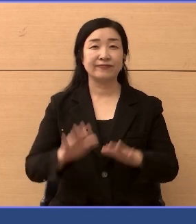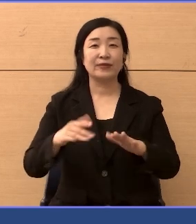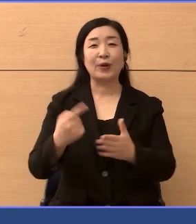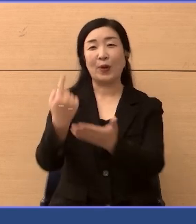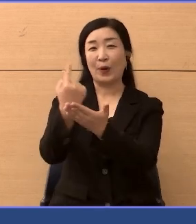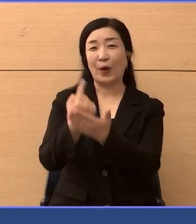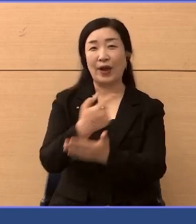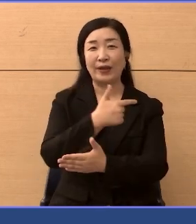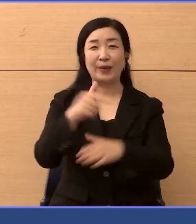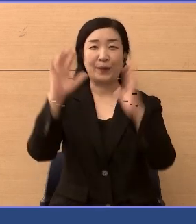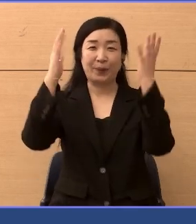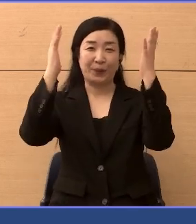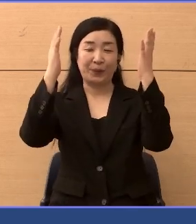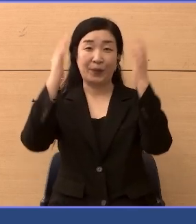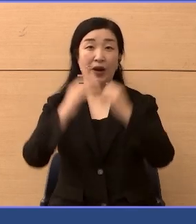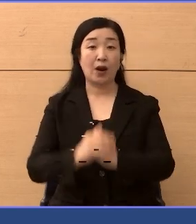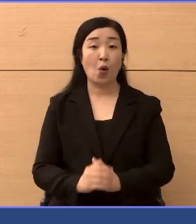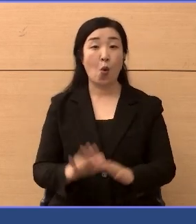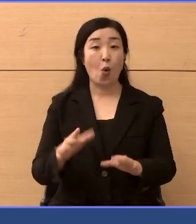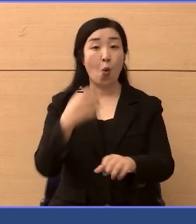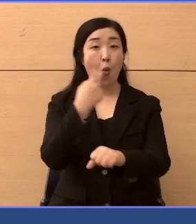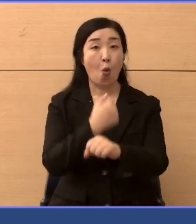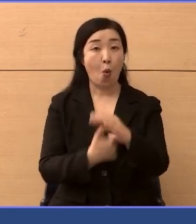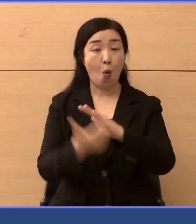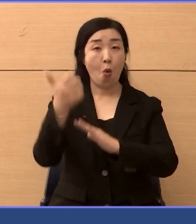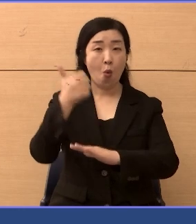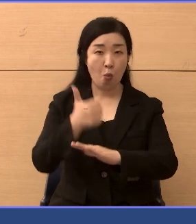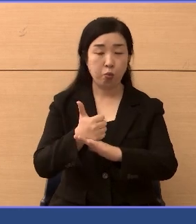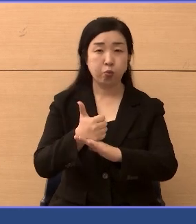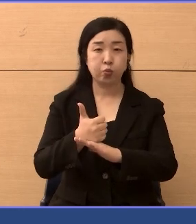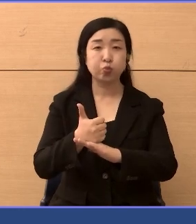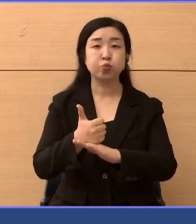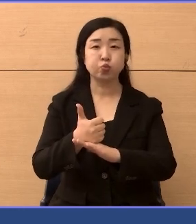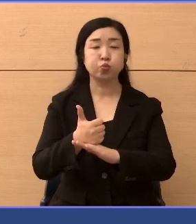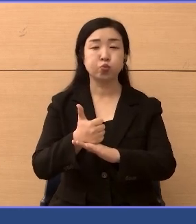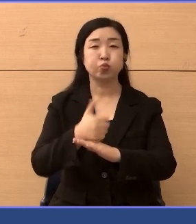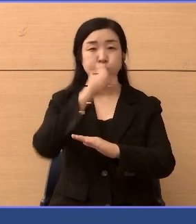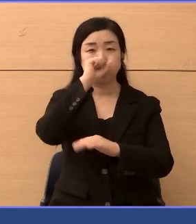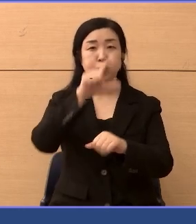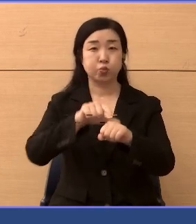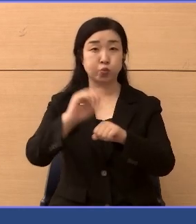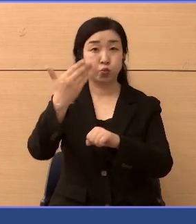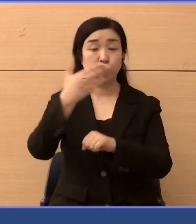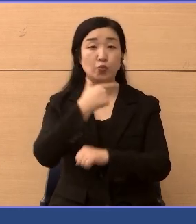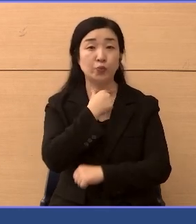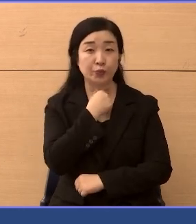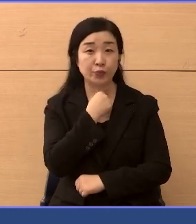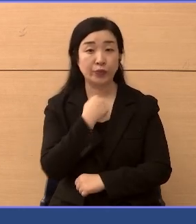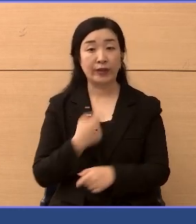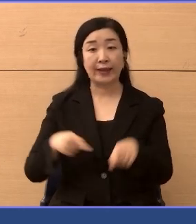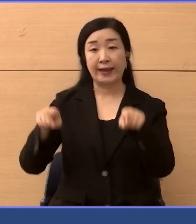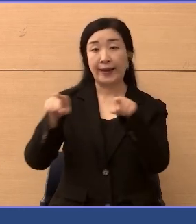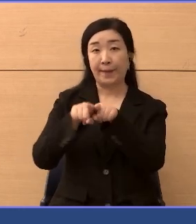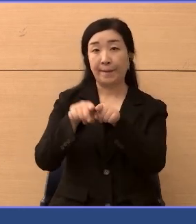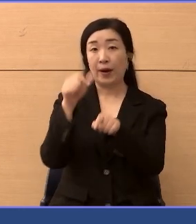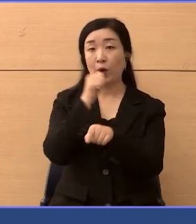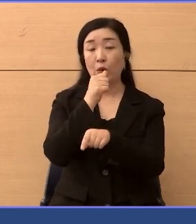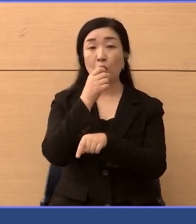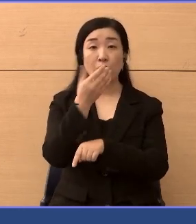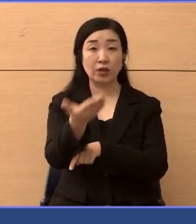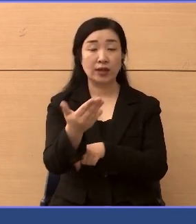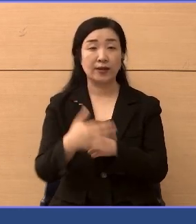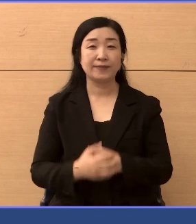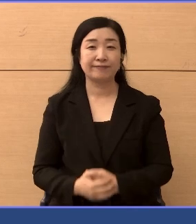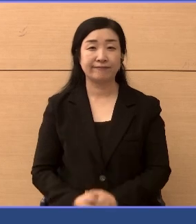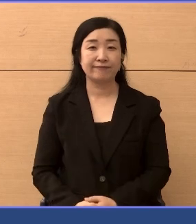정말 a 환영합니다. successful day. 여러분 오늘 Can I just 성공적인 explain 심포지엄을 that 가지기 my 바랍니다. partner, my dog, 제 is lying 파트너를 next to me 소개하겠습니다. on 제 the 개가